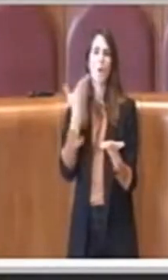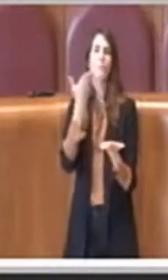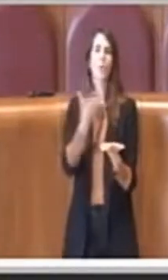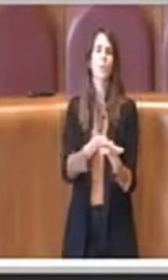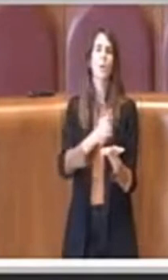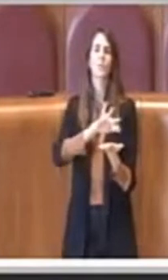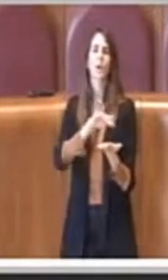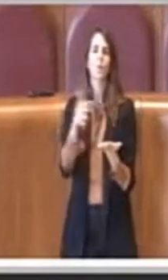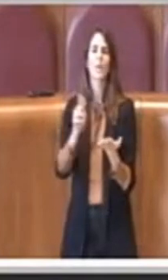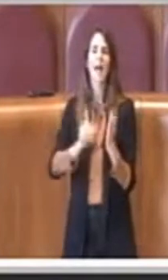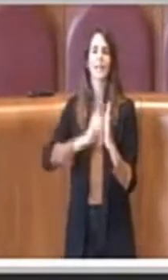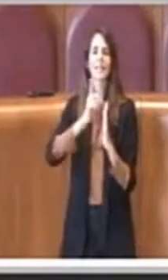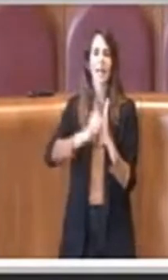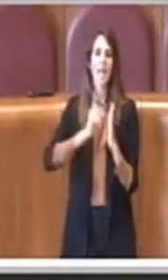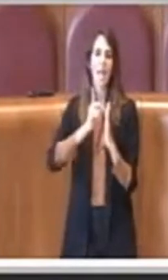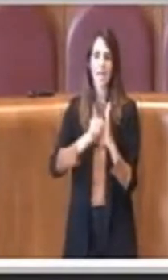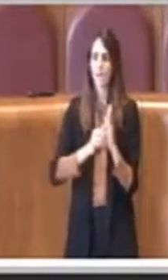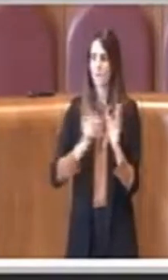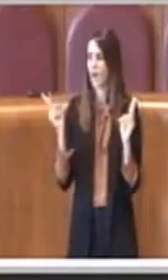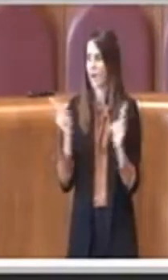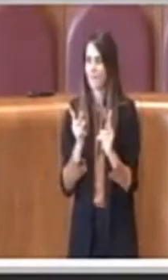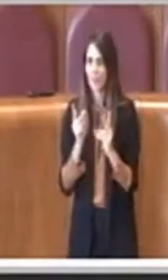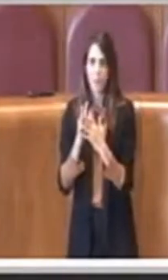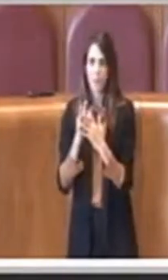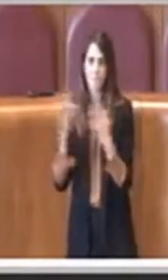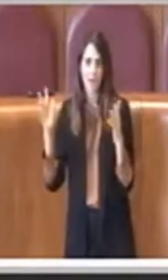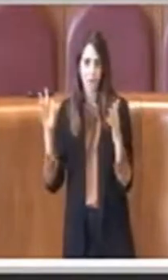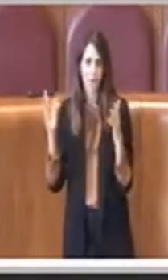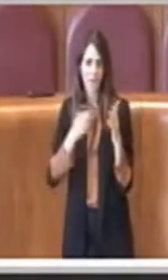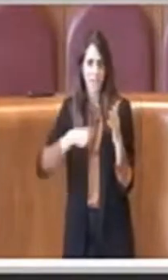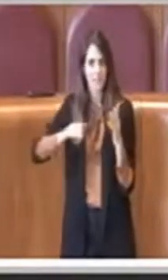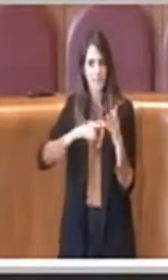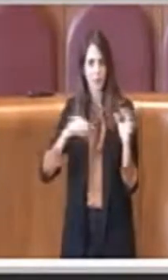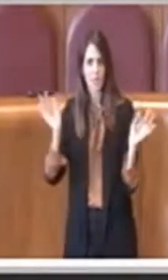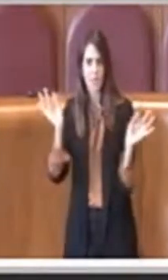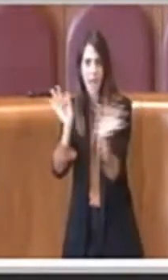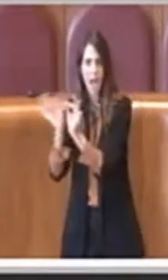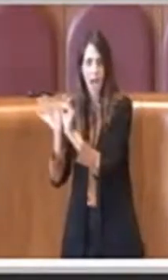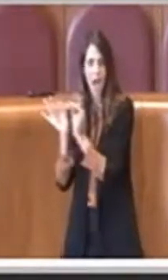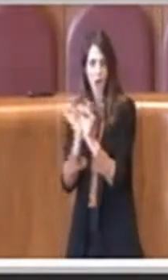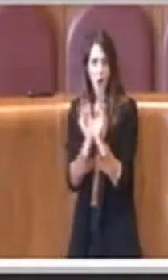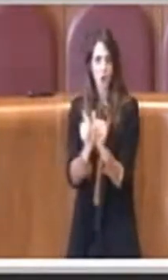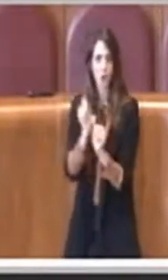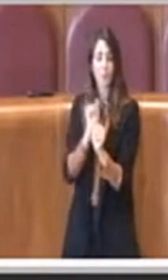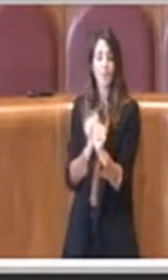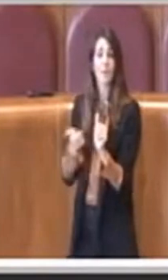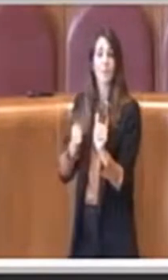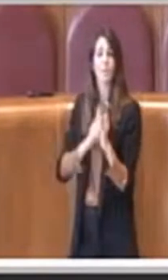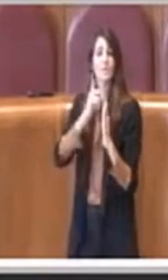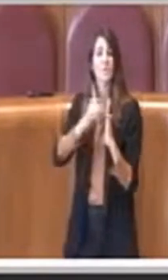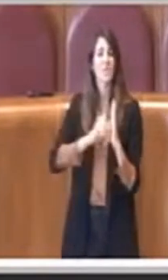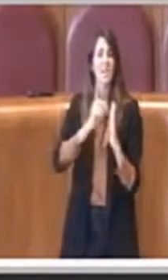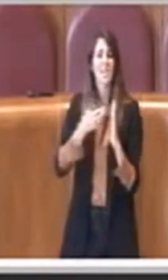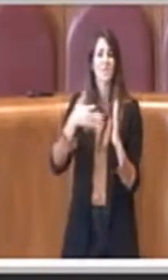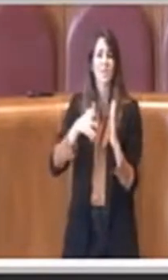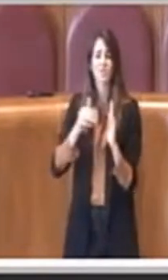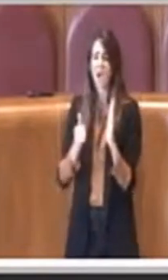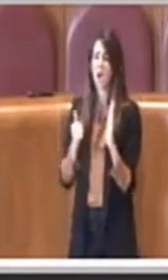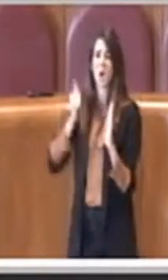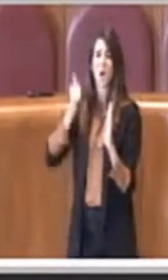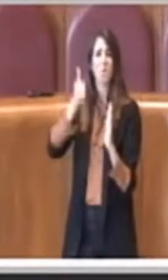delibera, chiaramente di comune accordo con la maggioranza, perché questa delibera va avanti da un anno e mezzo